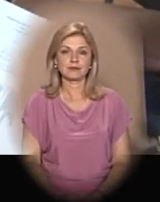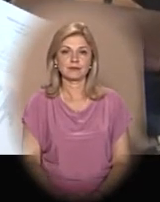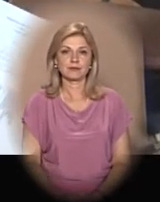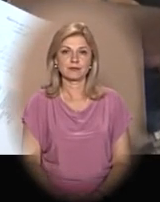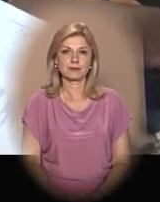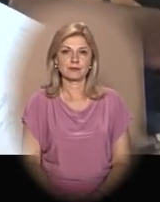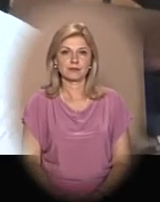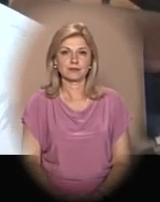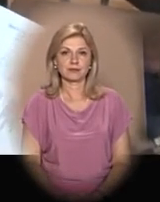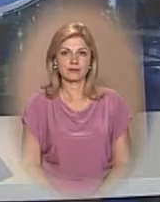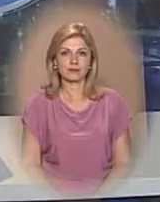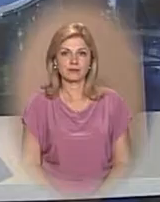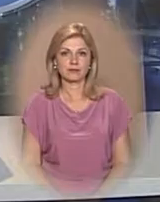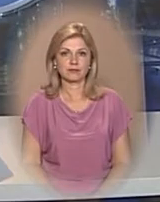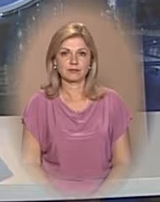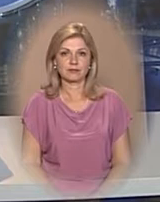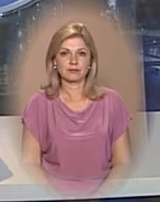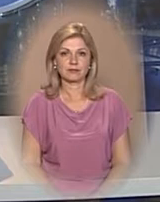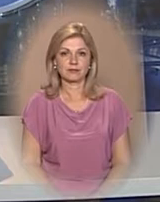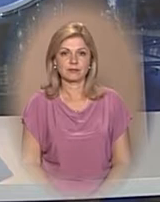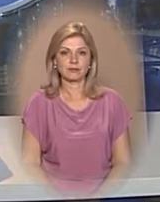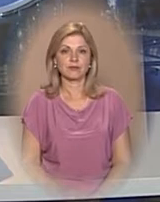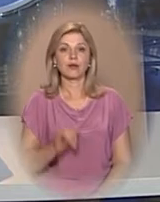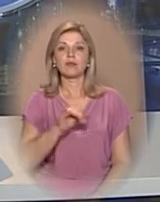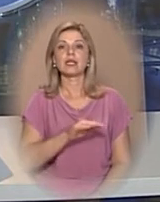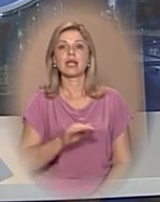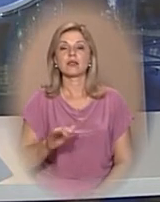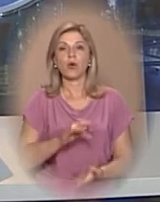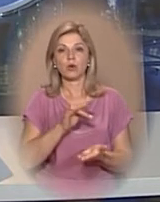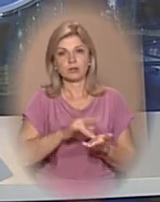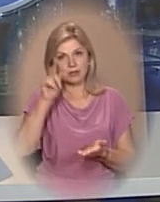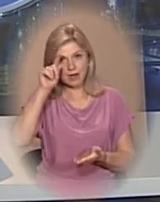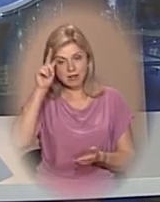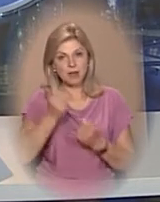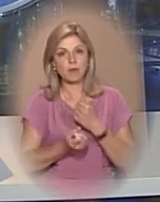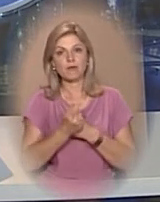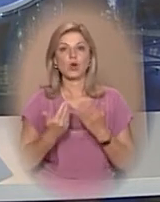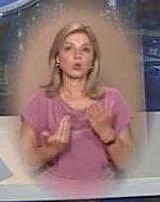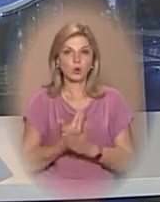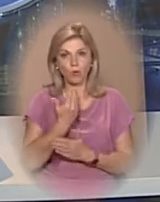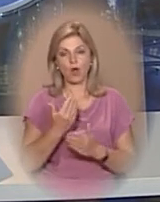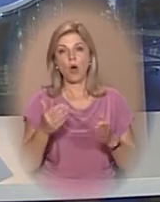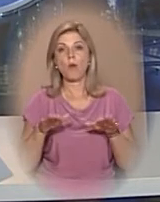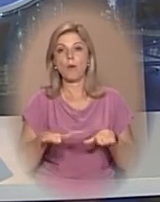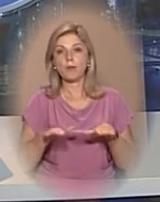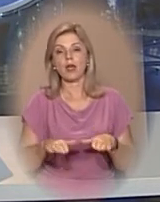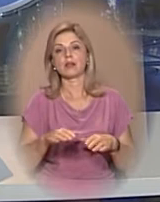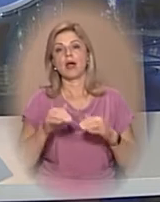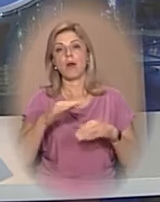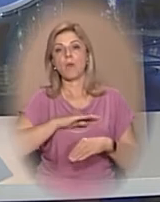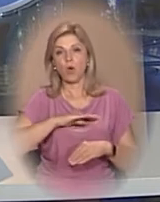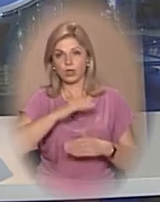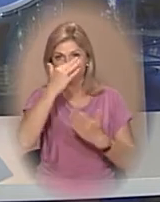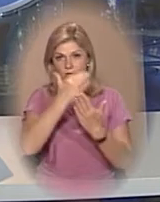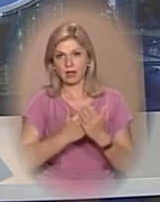новини, Миколаївщина. У дитячому містечку Казка з'явився новий арт-об'єкт – поличка букросінгу.